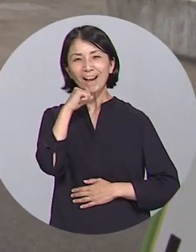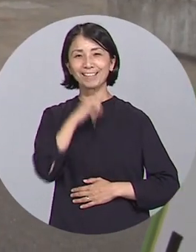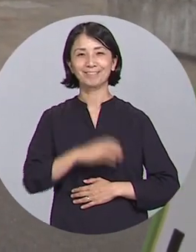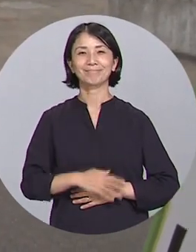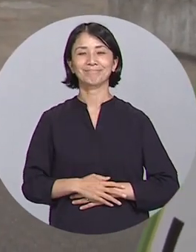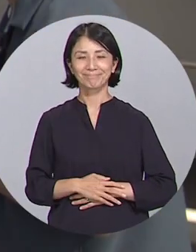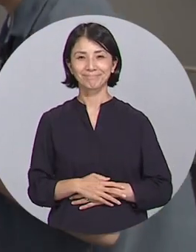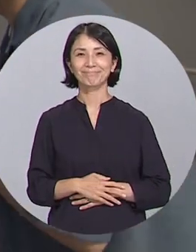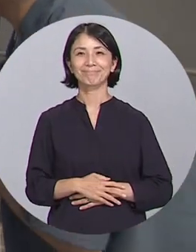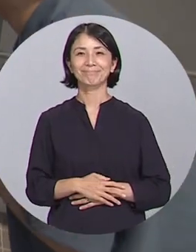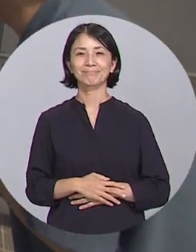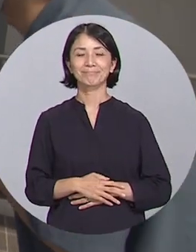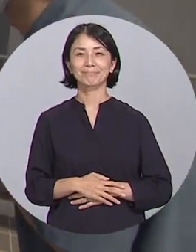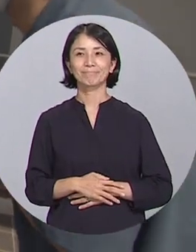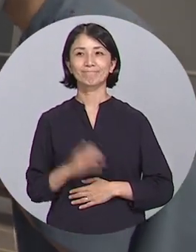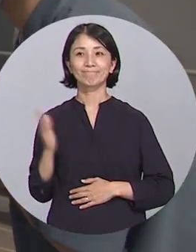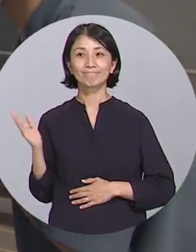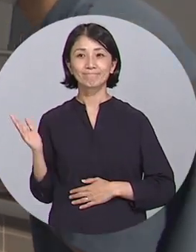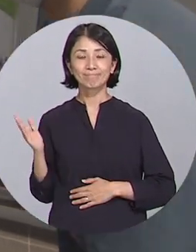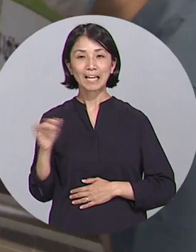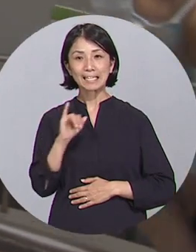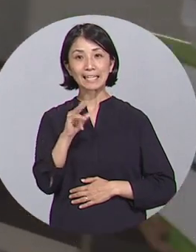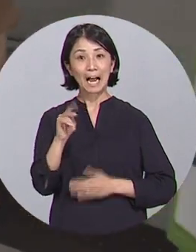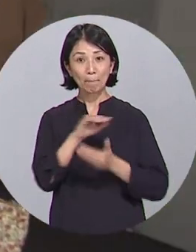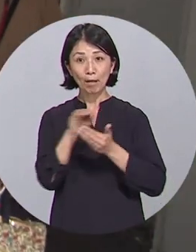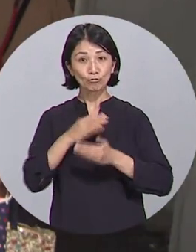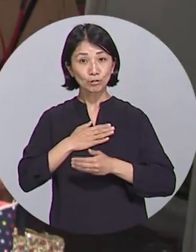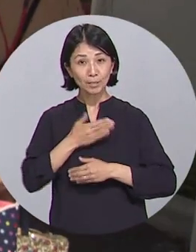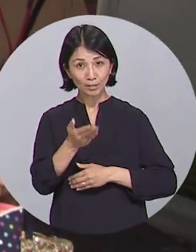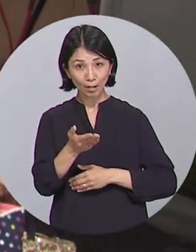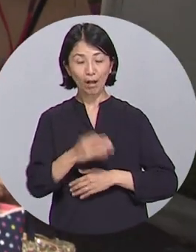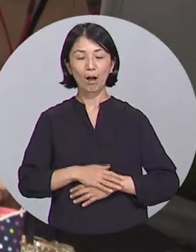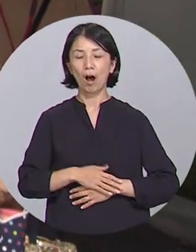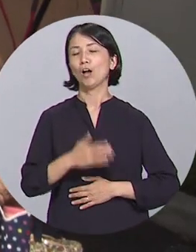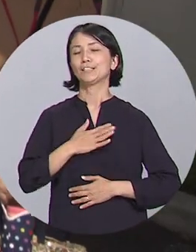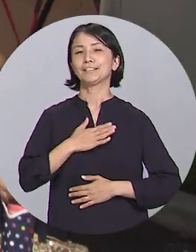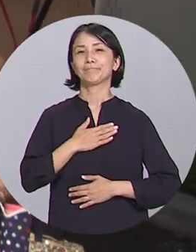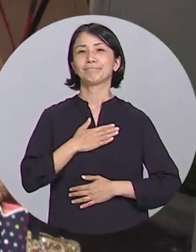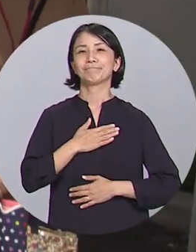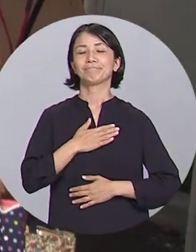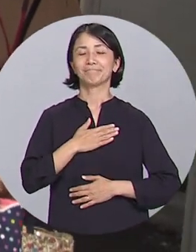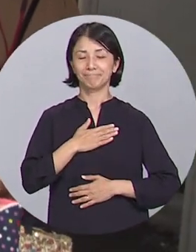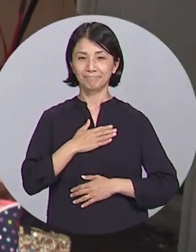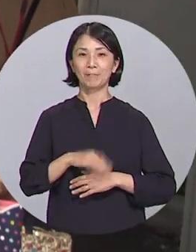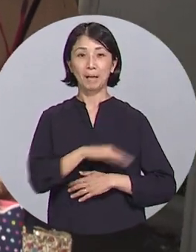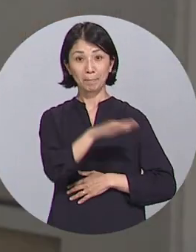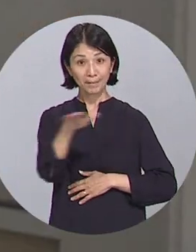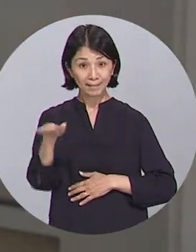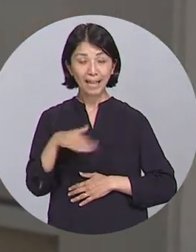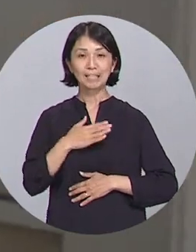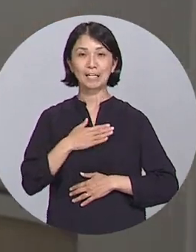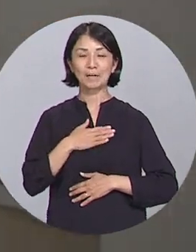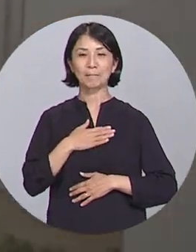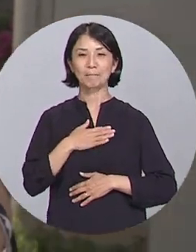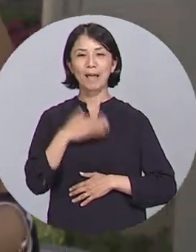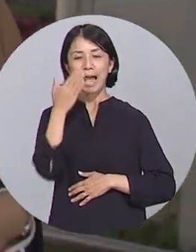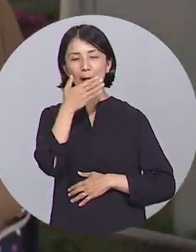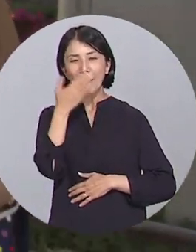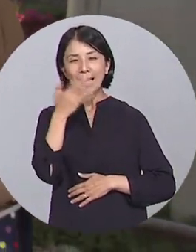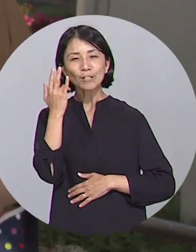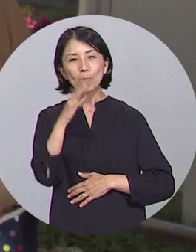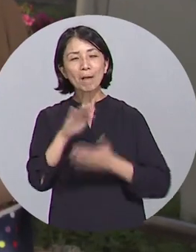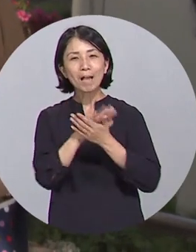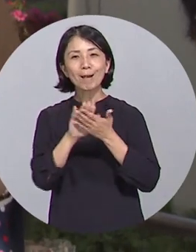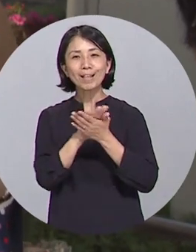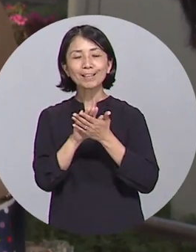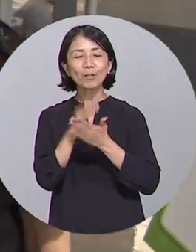うまい。 おお、伊賀まんじゅうってご存知ですか？ 知ってます。 知ってます。知ってます。皆さんご存知。 甘じょっぱい感じで、